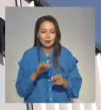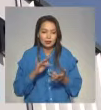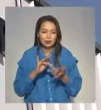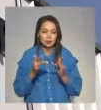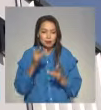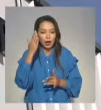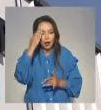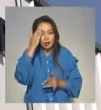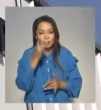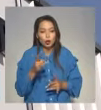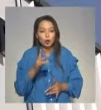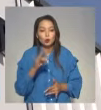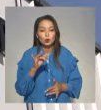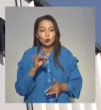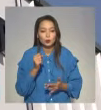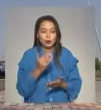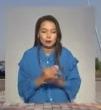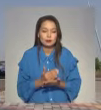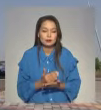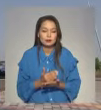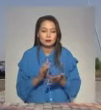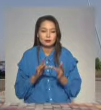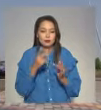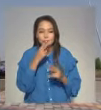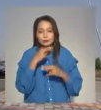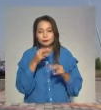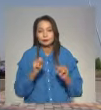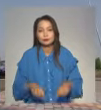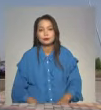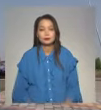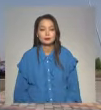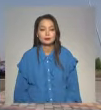сайте акимата района Нура. Яна Гладкова, Дерибек Онласын, Астана Таймс.